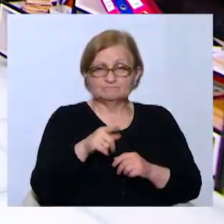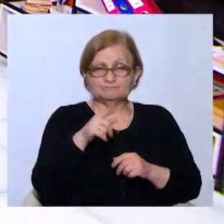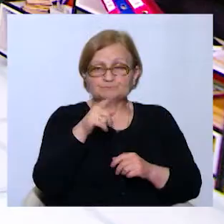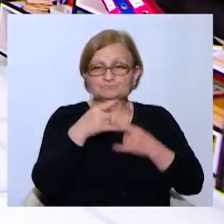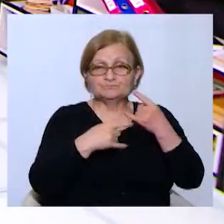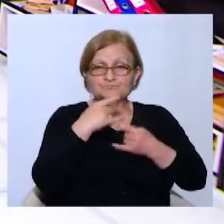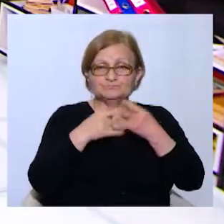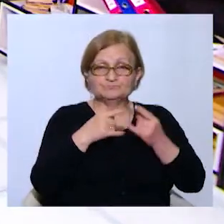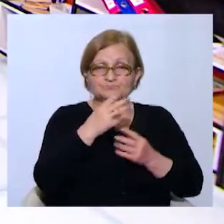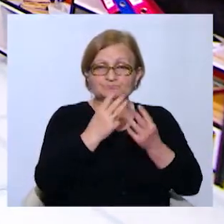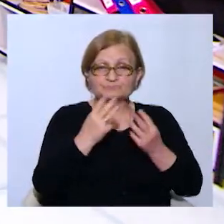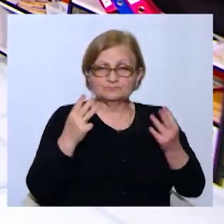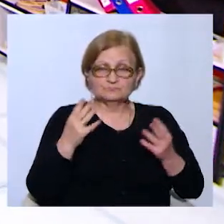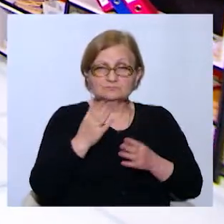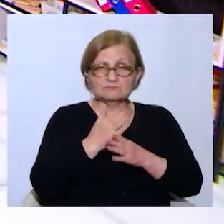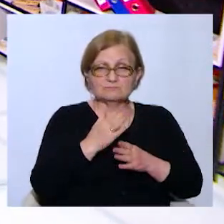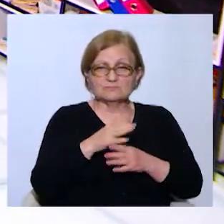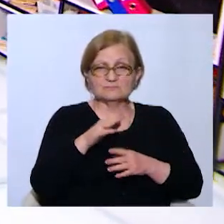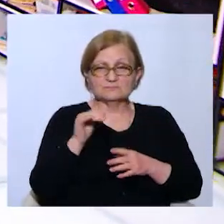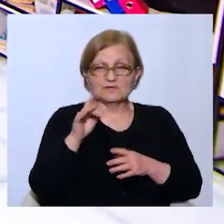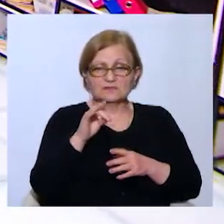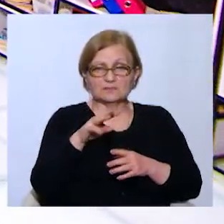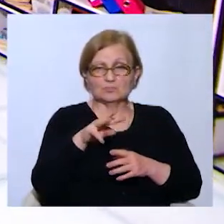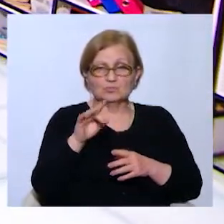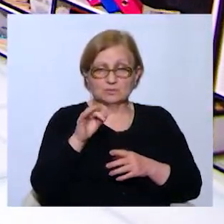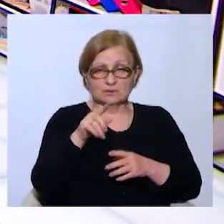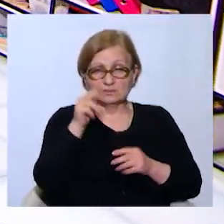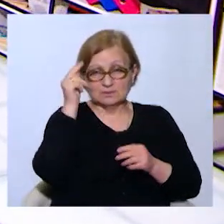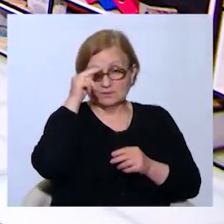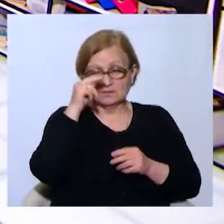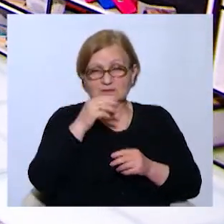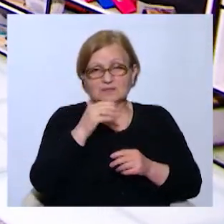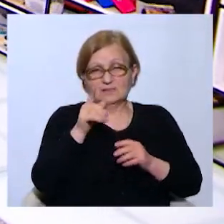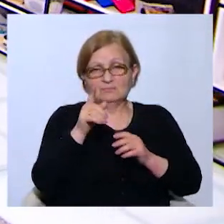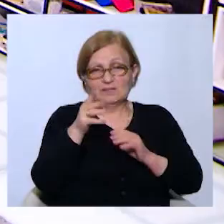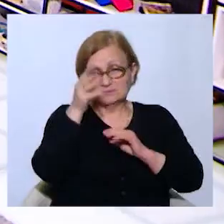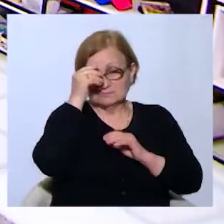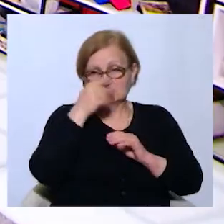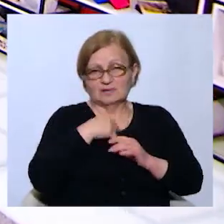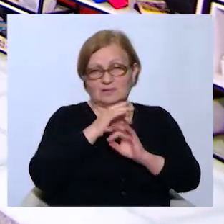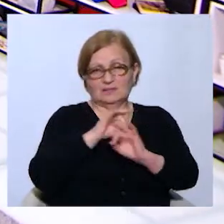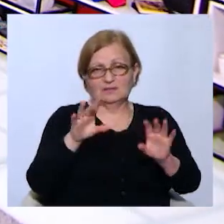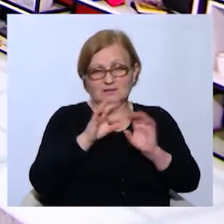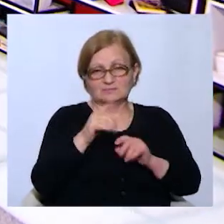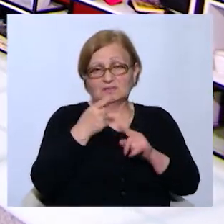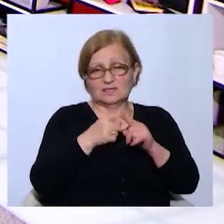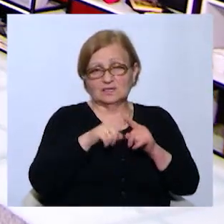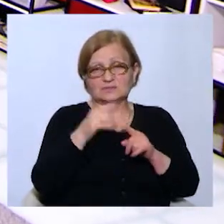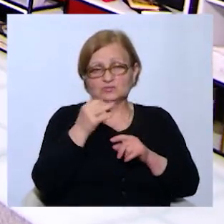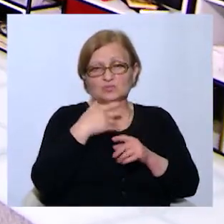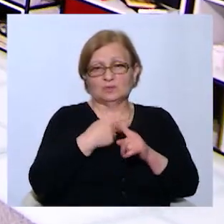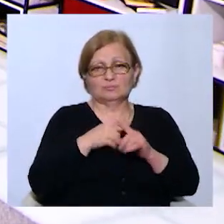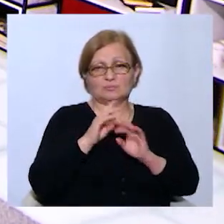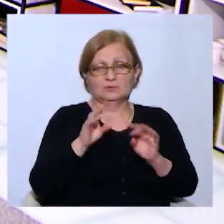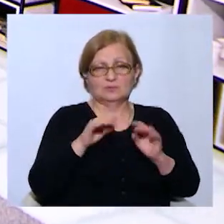სადაც ტერი მურია მათემატიკოსი იმას შეისწავლა ეს ისტორია და მინდოდა რომ თქვენთვის გამეცნო რომ X-მა აღარ შეგაშინოთ ხოლმე. აი